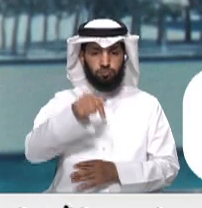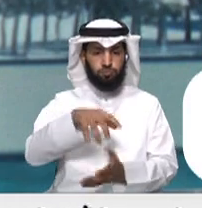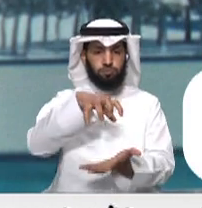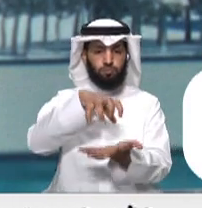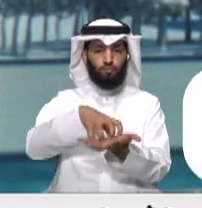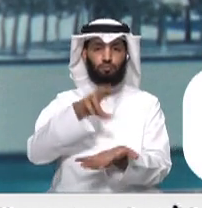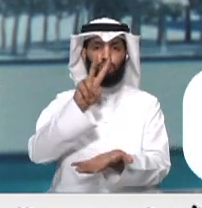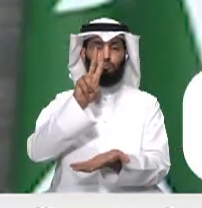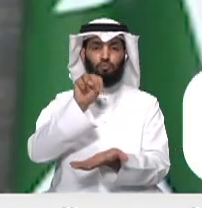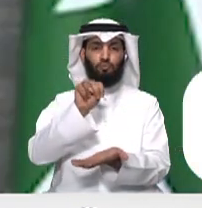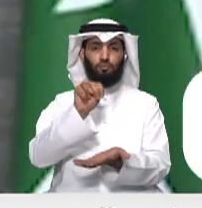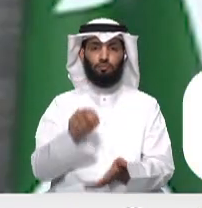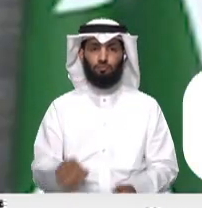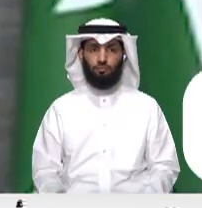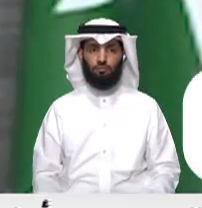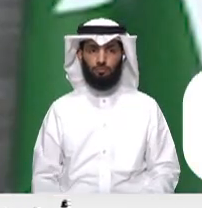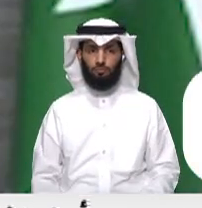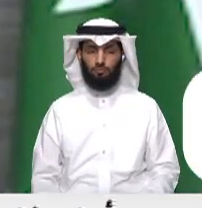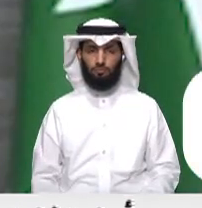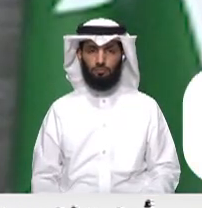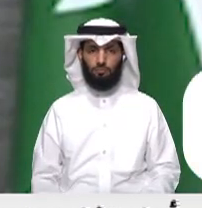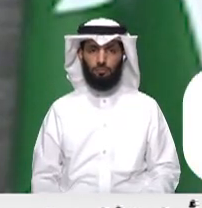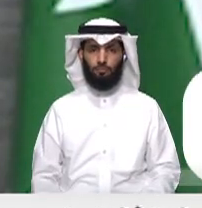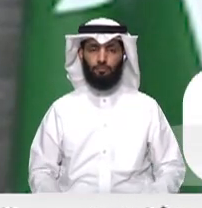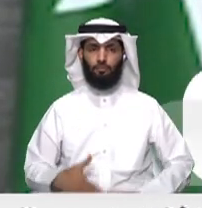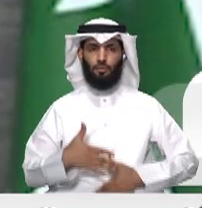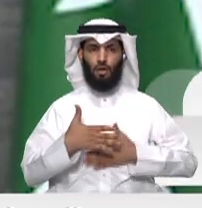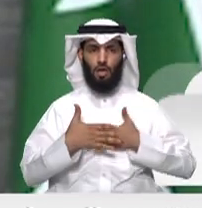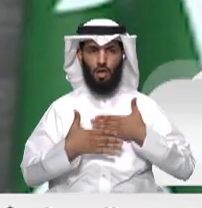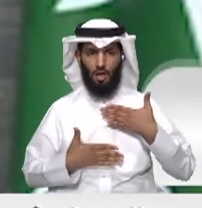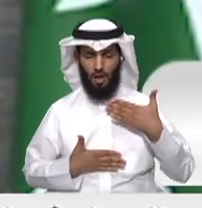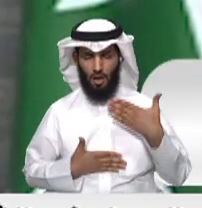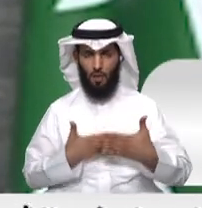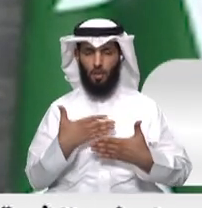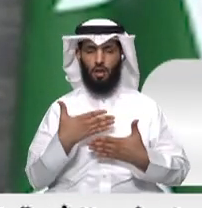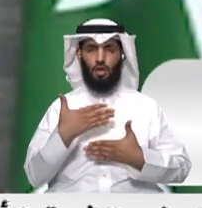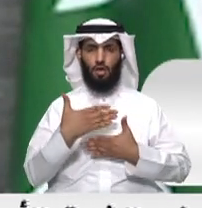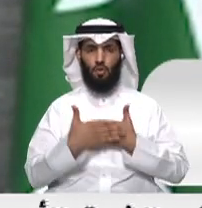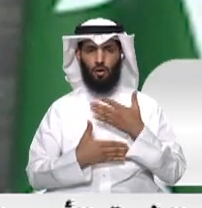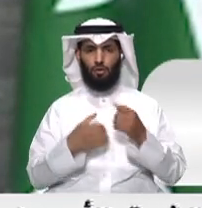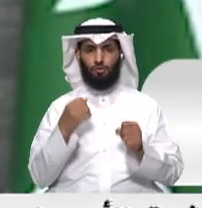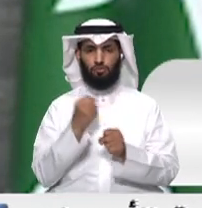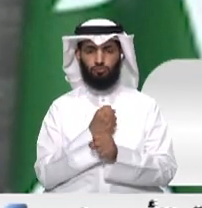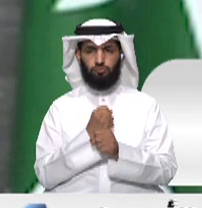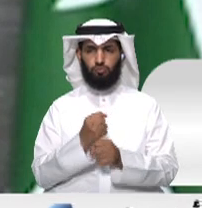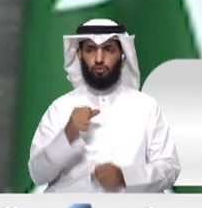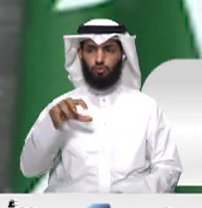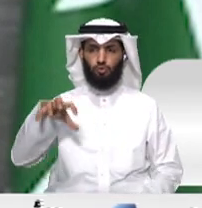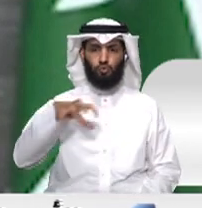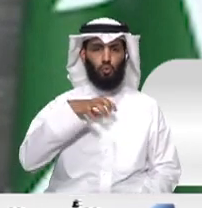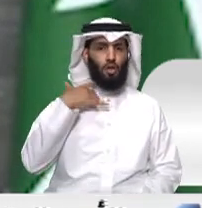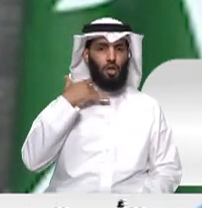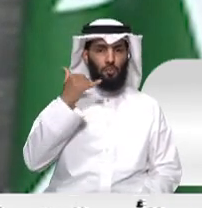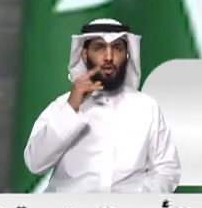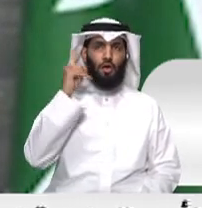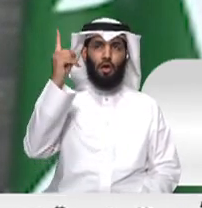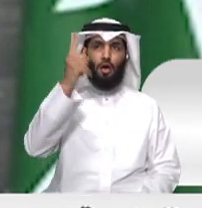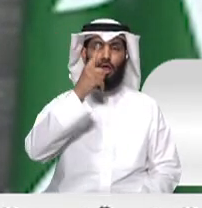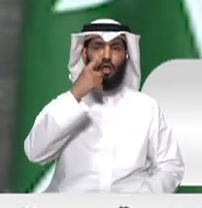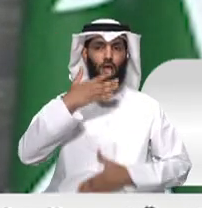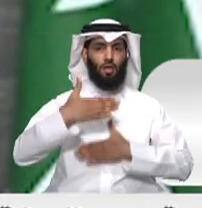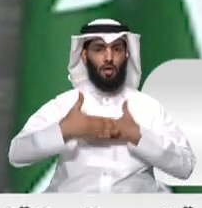مستنكر. رغم كل الجهود التي بذلناها عربيا ودوليا للحقول دون